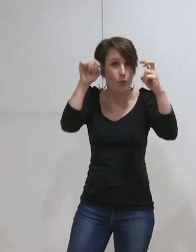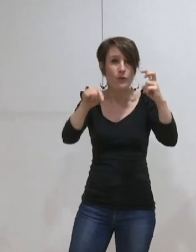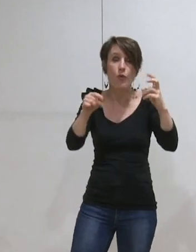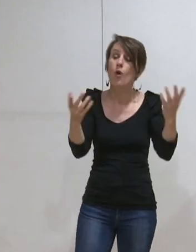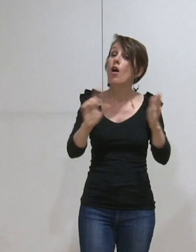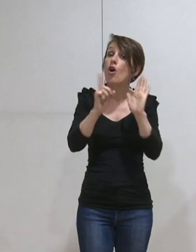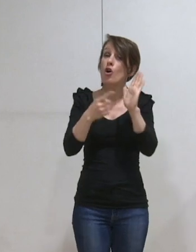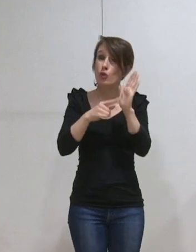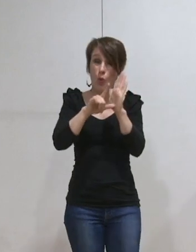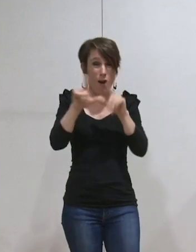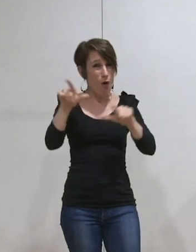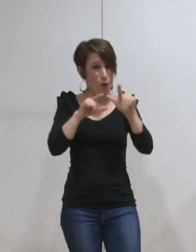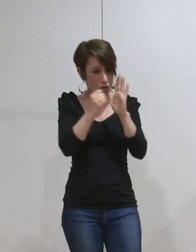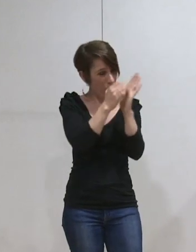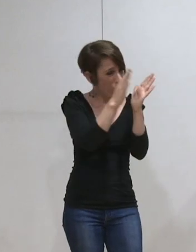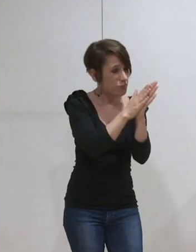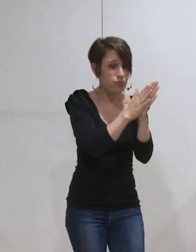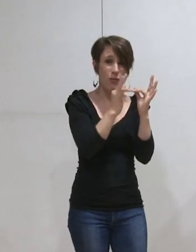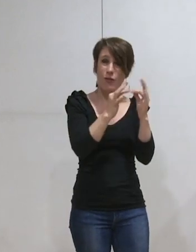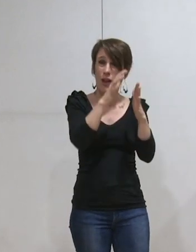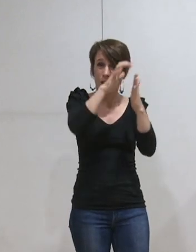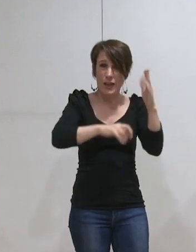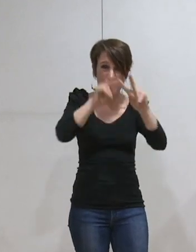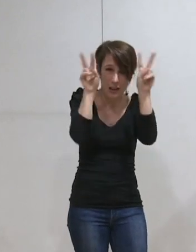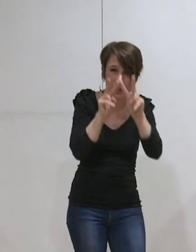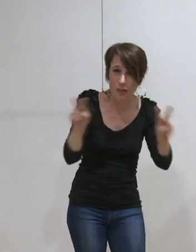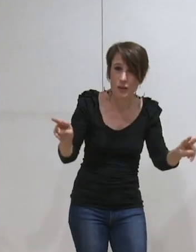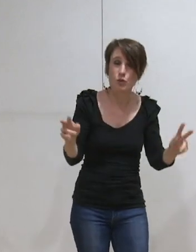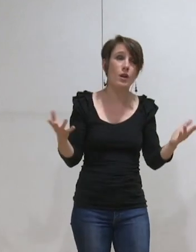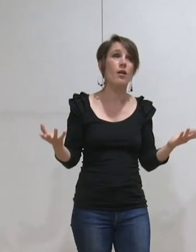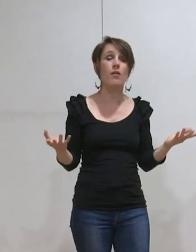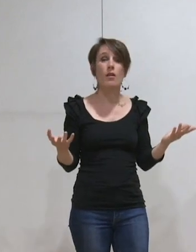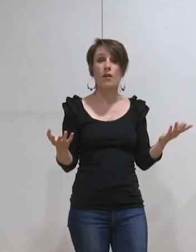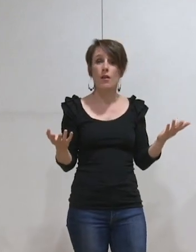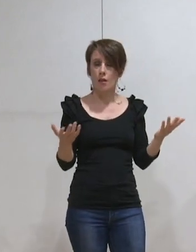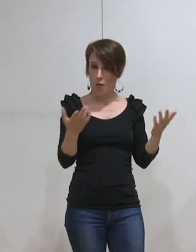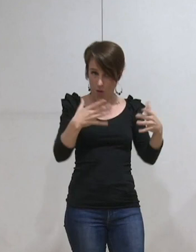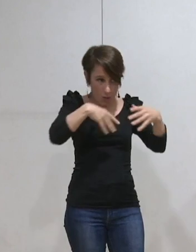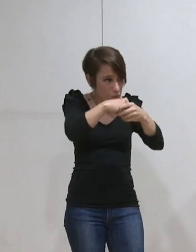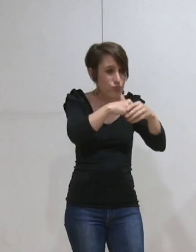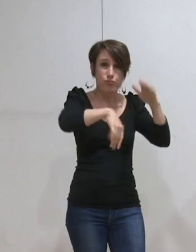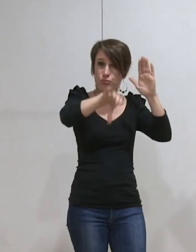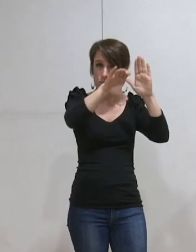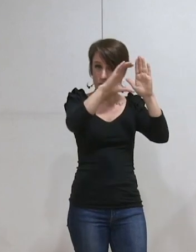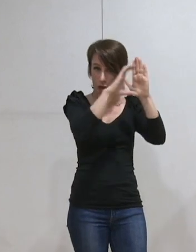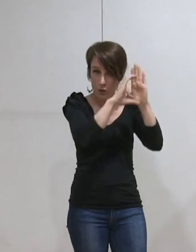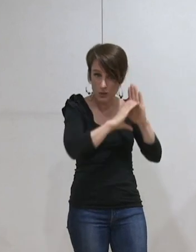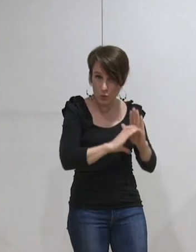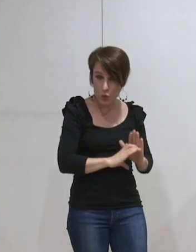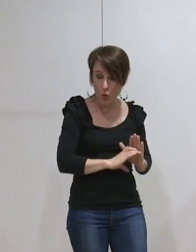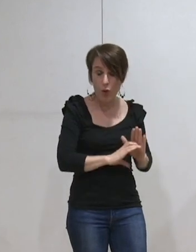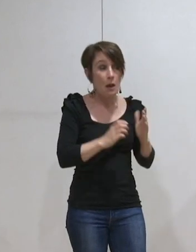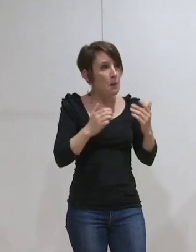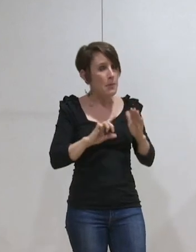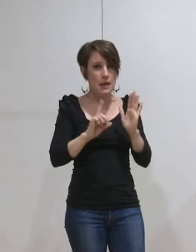plusieurs textes internationaux à caractère donc constitutionnel mais ces textes sont ce droit au